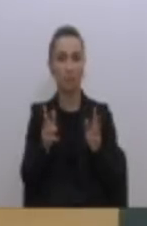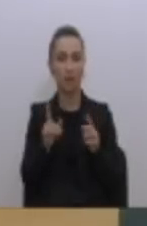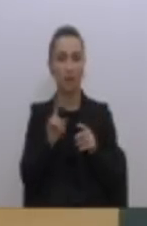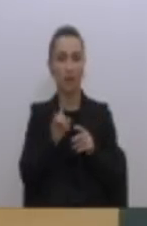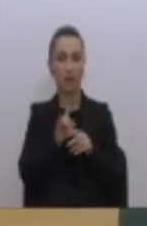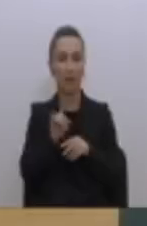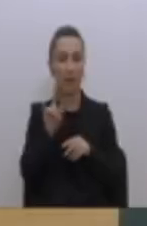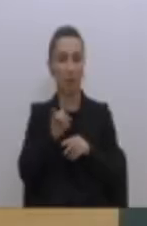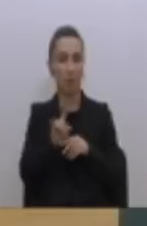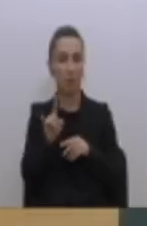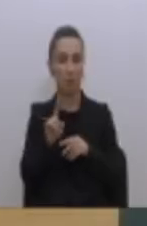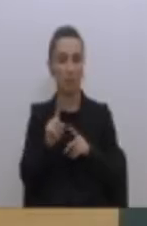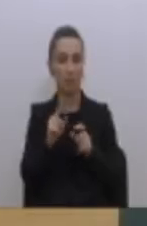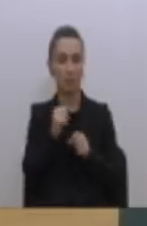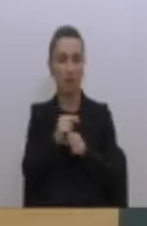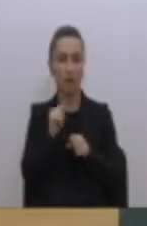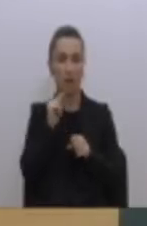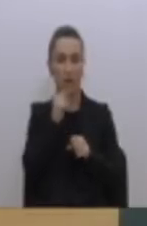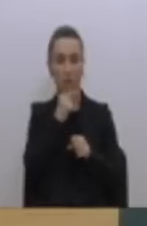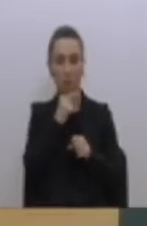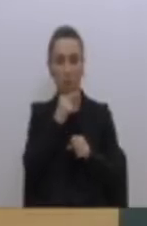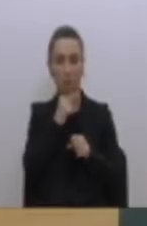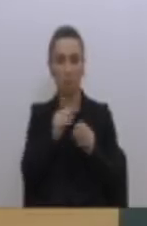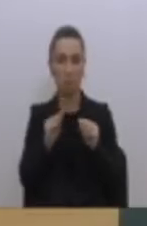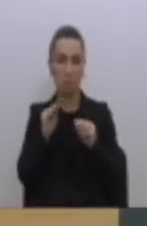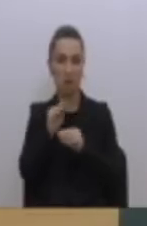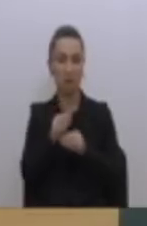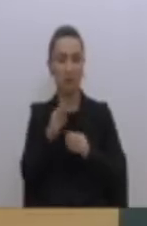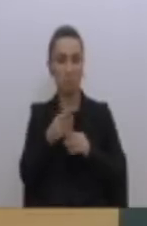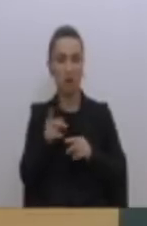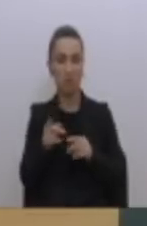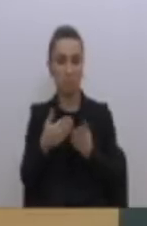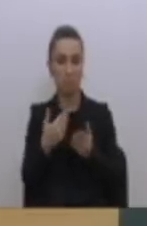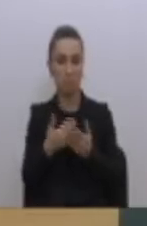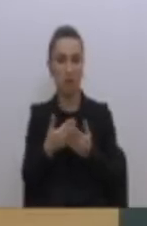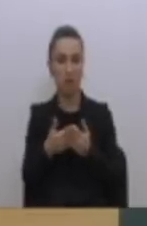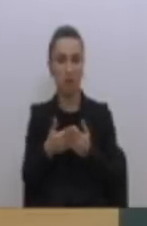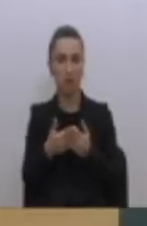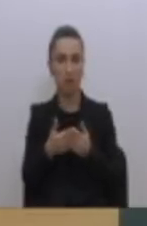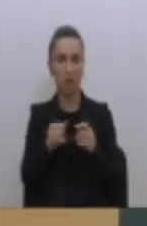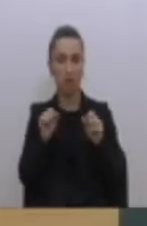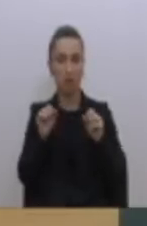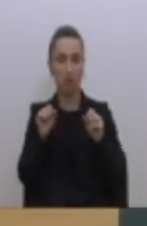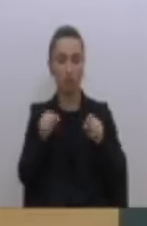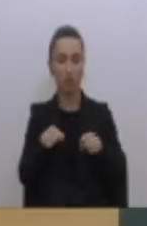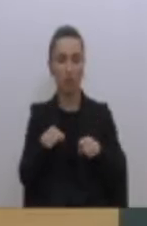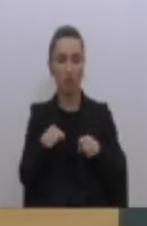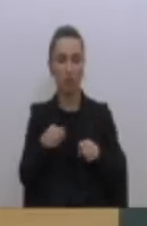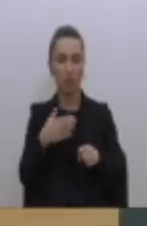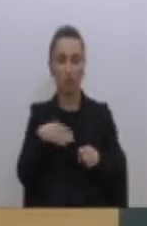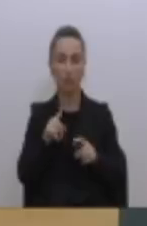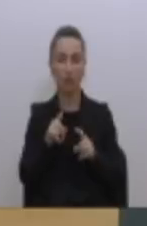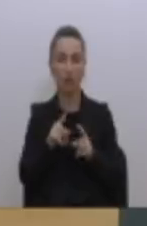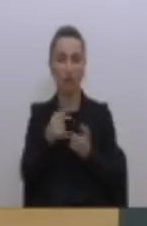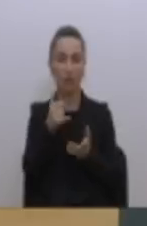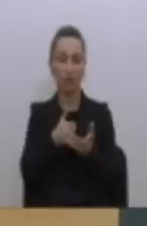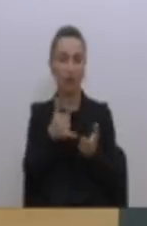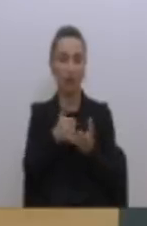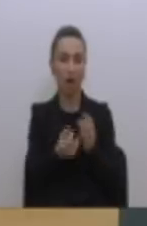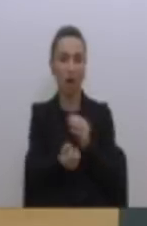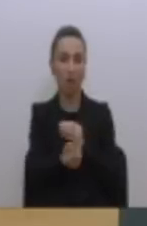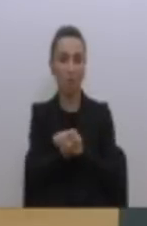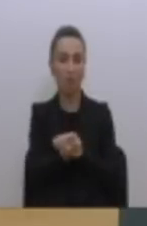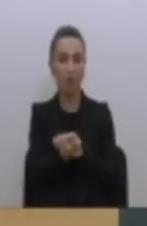ხელოვნური მიზეზით განპირობებული ეკონომიკური ზრდა არის. მაგალითად, შეიძლება ჩვენ რაღაცა ნავთობი აღმოგვეჩინა